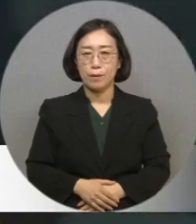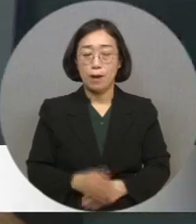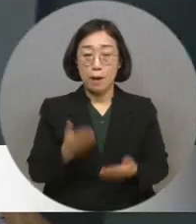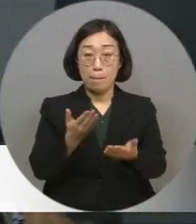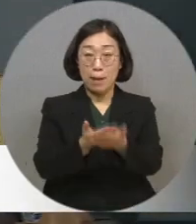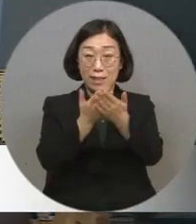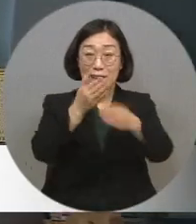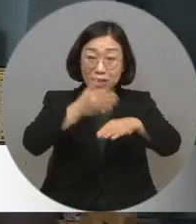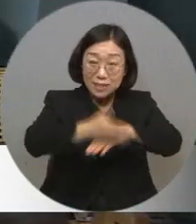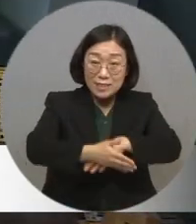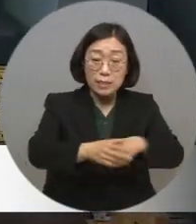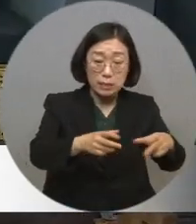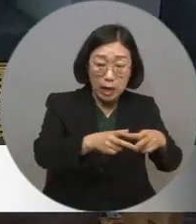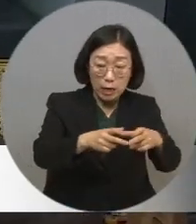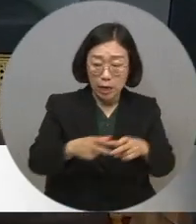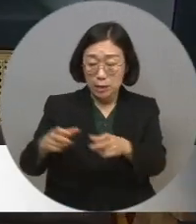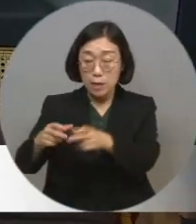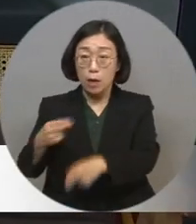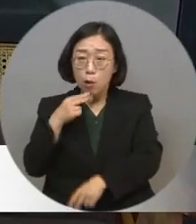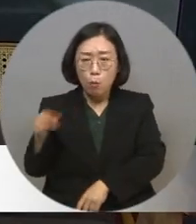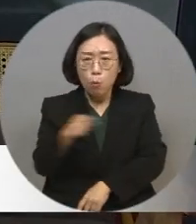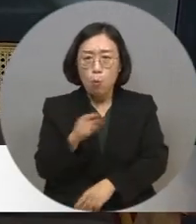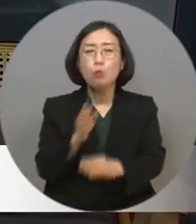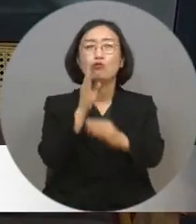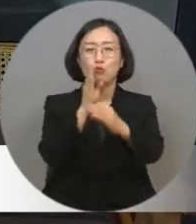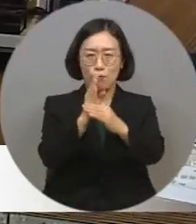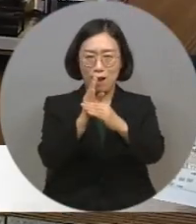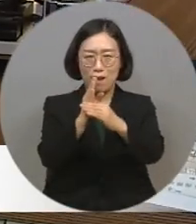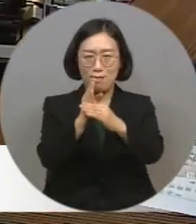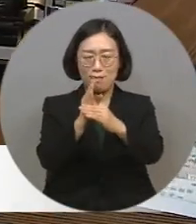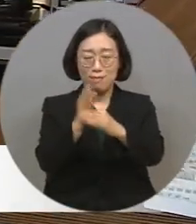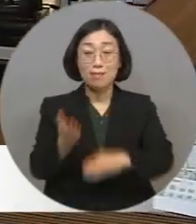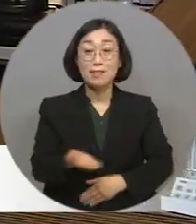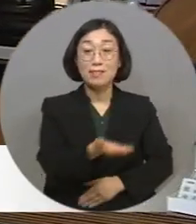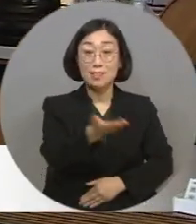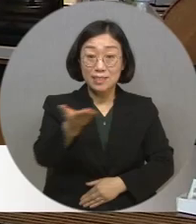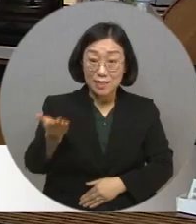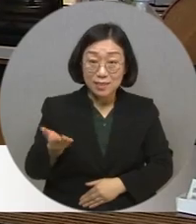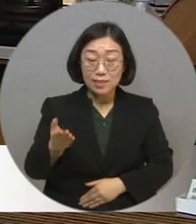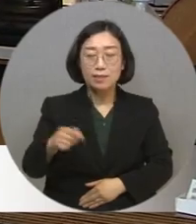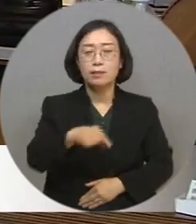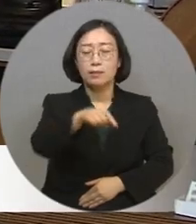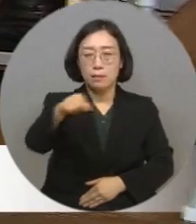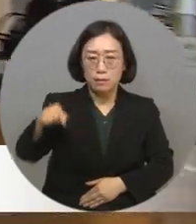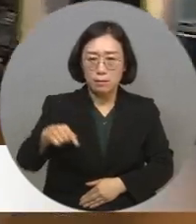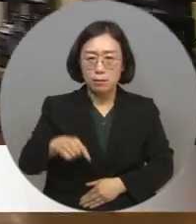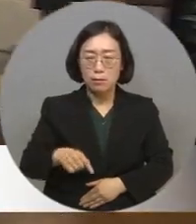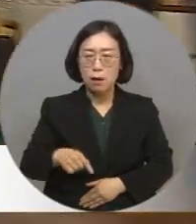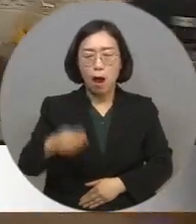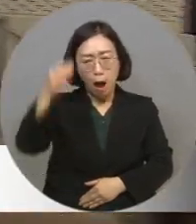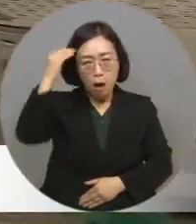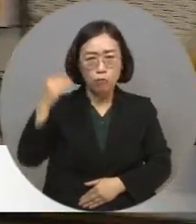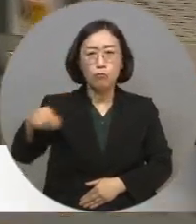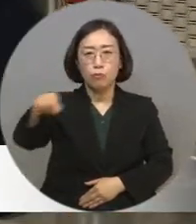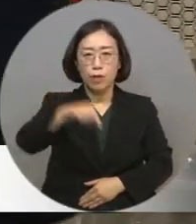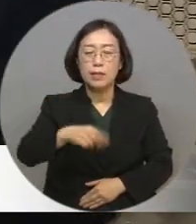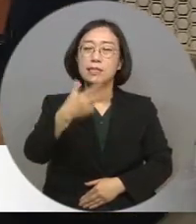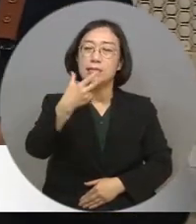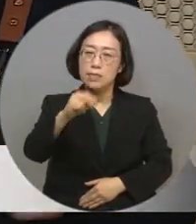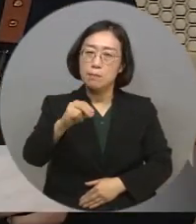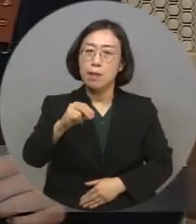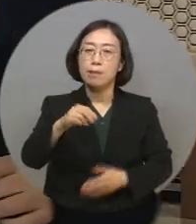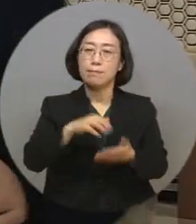발달장애인과 비장애인, 그 경계에 놓인 경계선 지능장애인들. 국내 경계선 지능인은 약 700만 명에 이르는